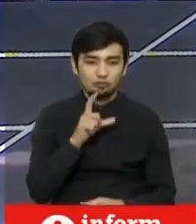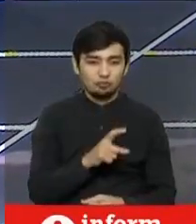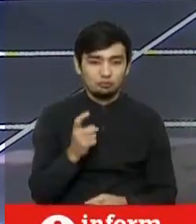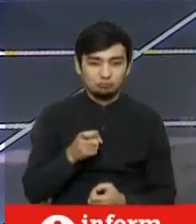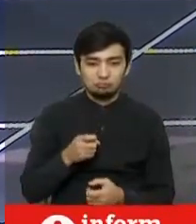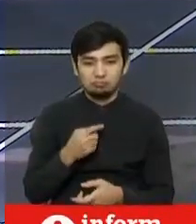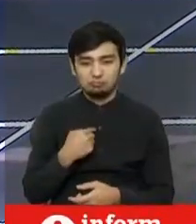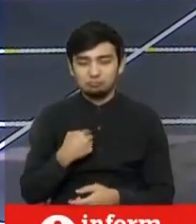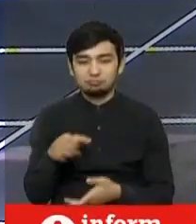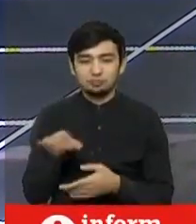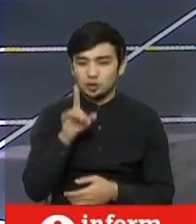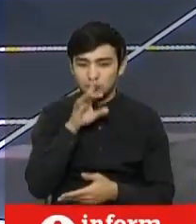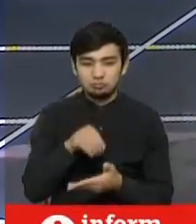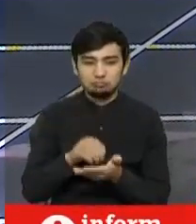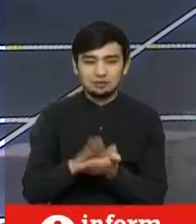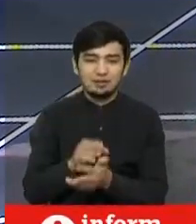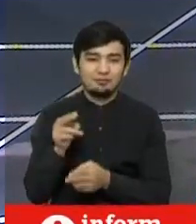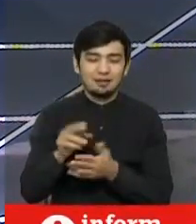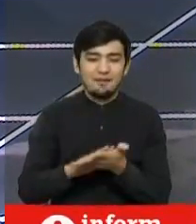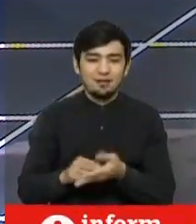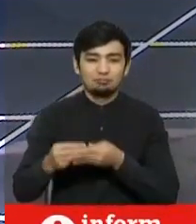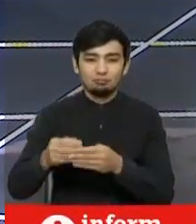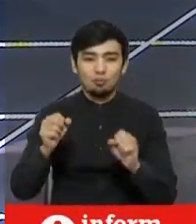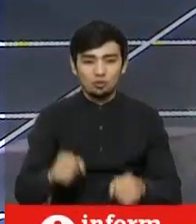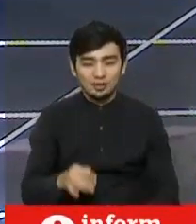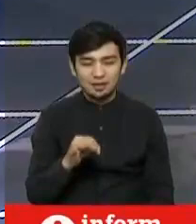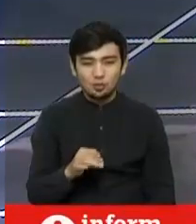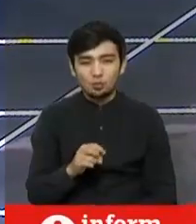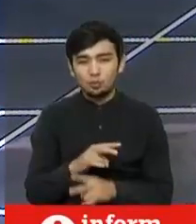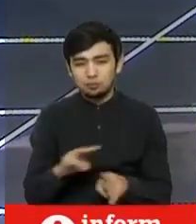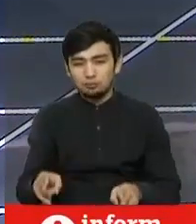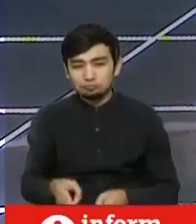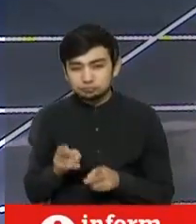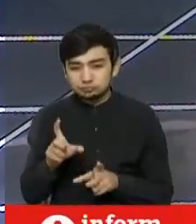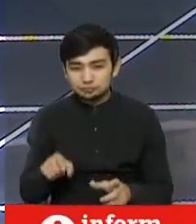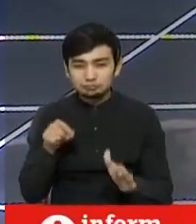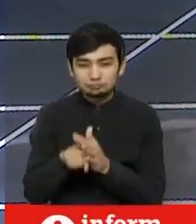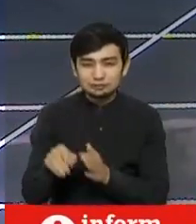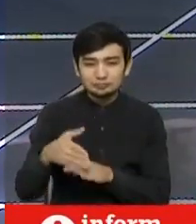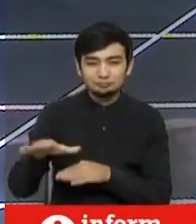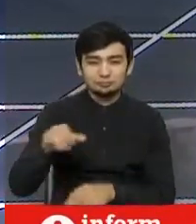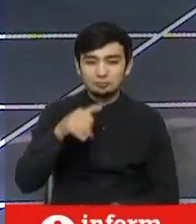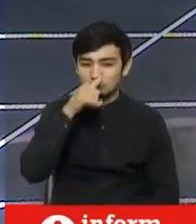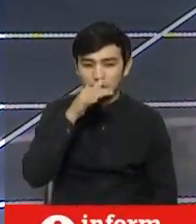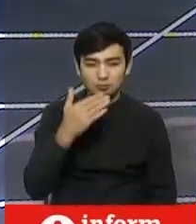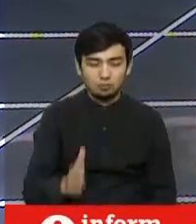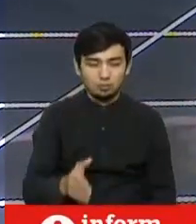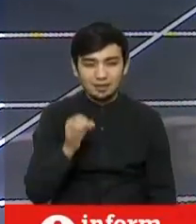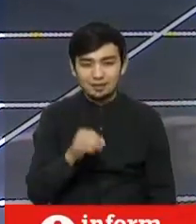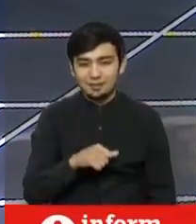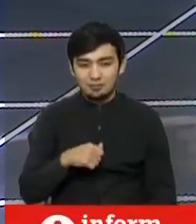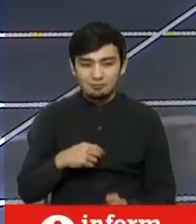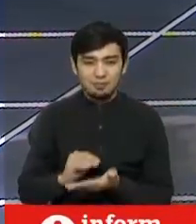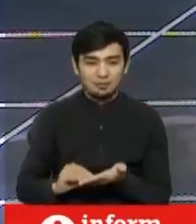кредит алуға әдеттенген әккай алаяқтардың жолын кесуге бағытталып отыр деді қаржы нарығын реттеу агенттігінің өкілдері. Әрі